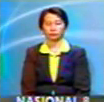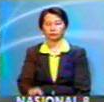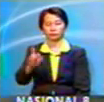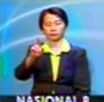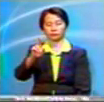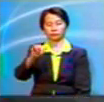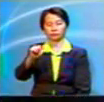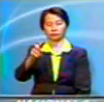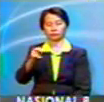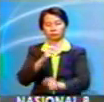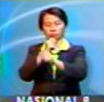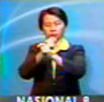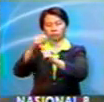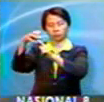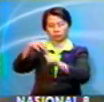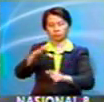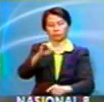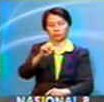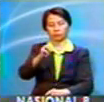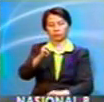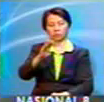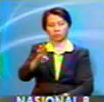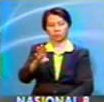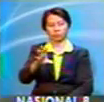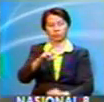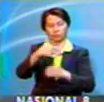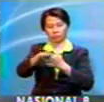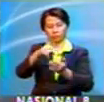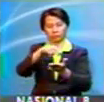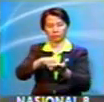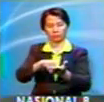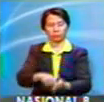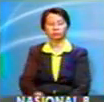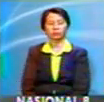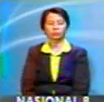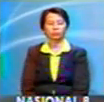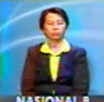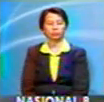Ryan Moore bertahan kejuaraan CIMB Classic. Nantikannya selepas ini.